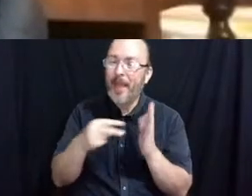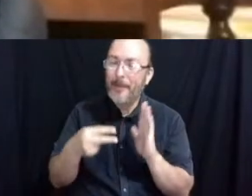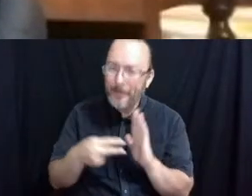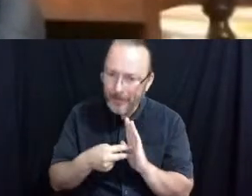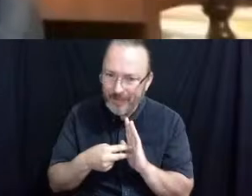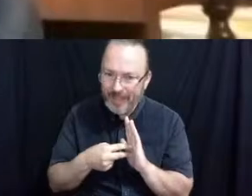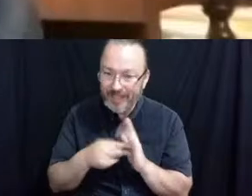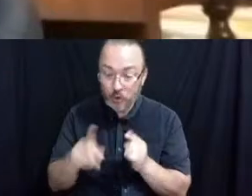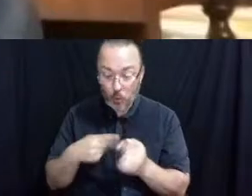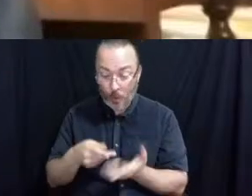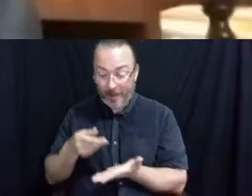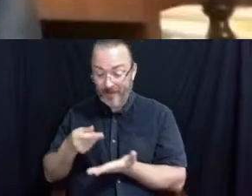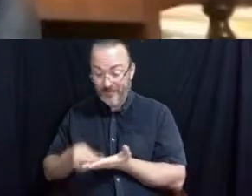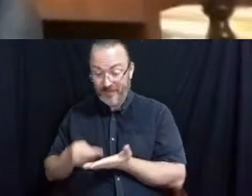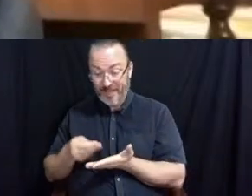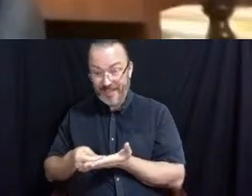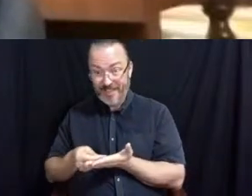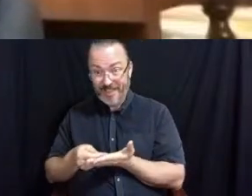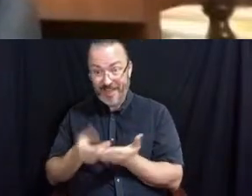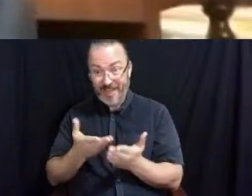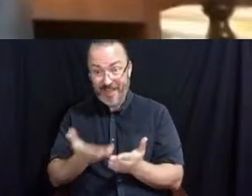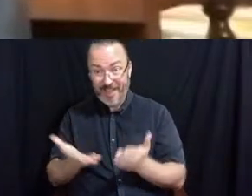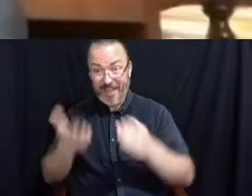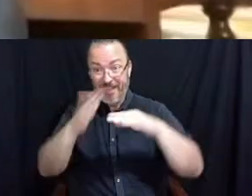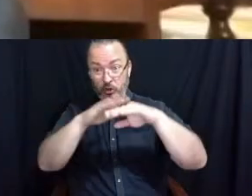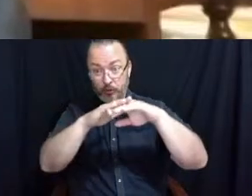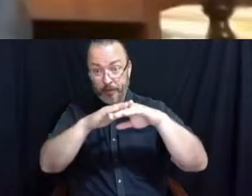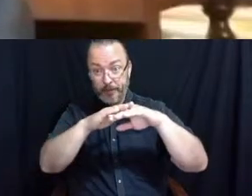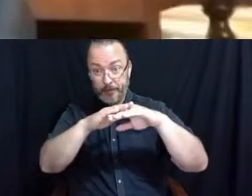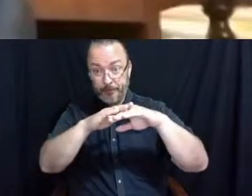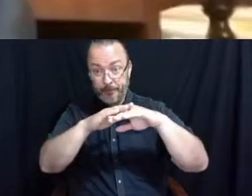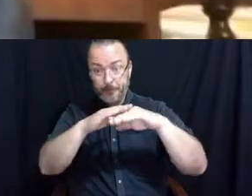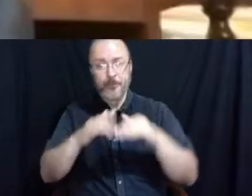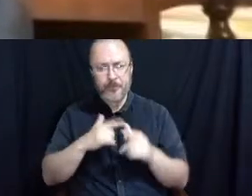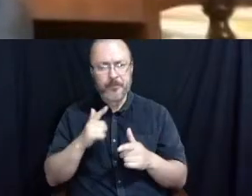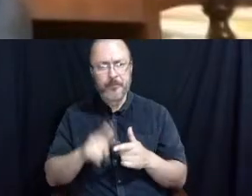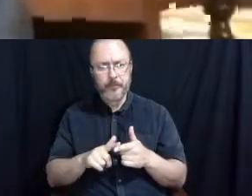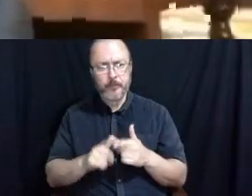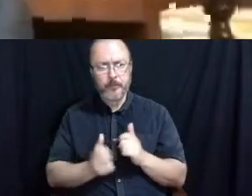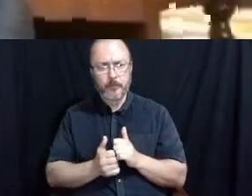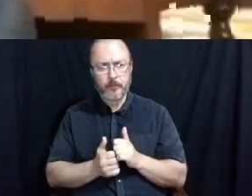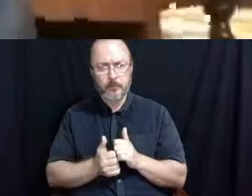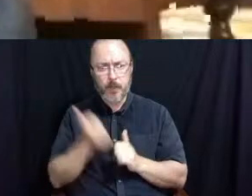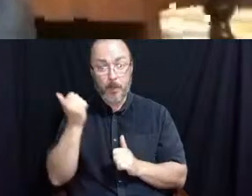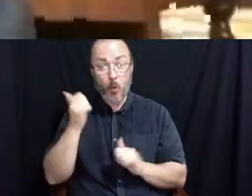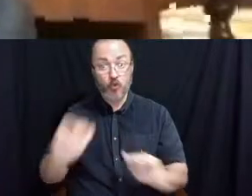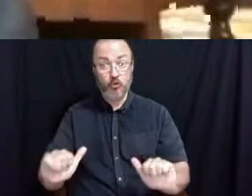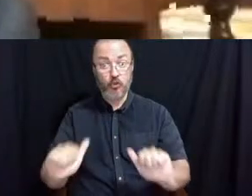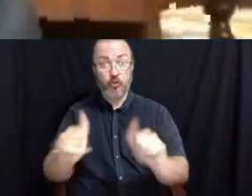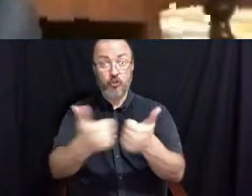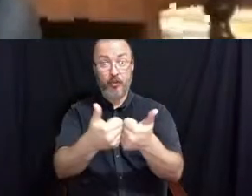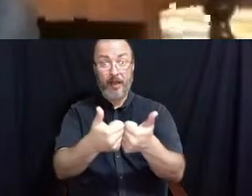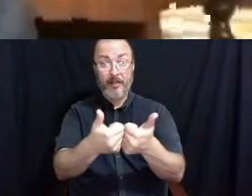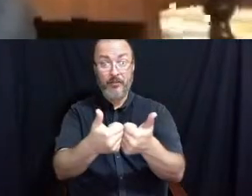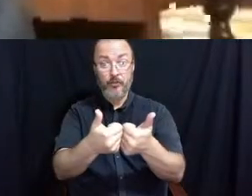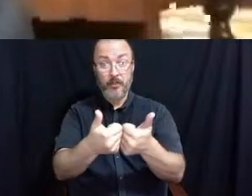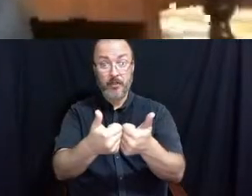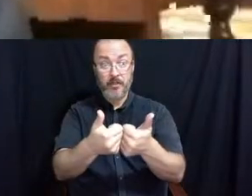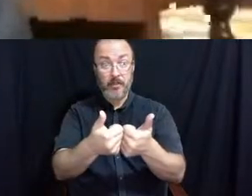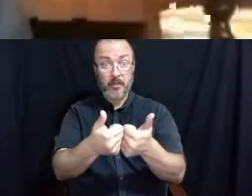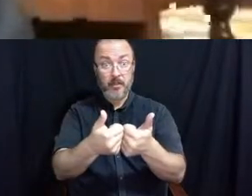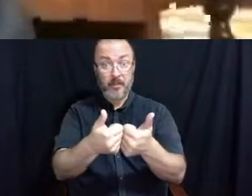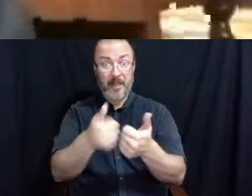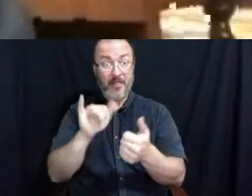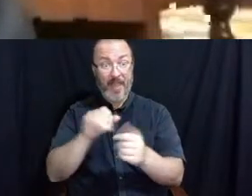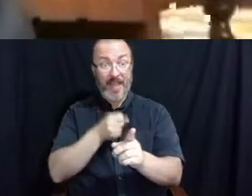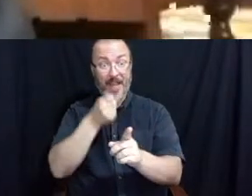Et ainsi, lorsqu'il y a augmentation des ressources financières disponibles, la plupart des difficultés et des problèmes